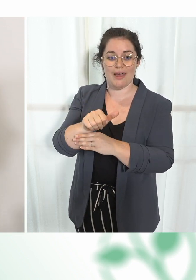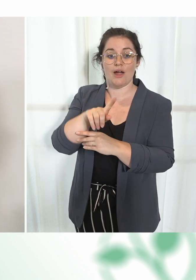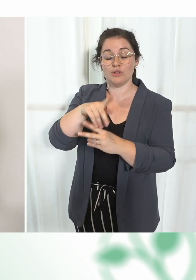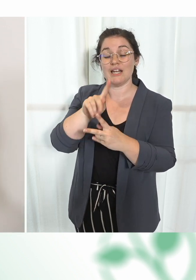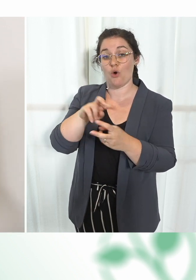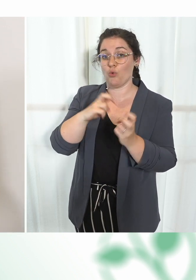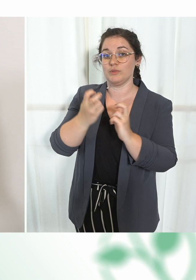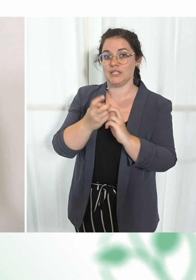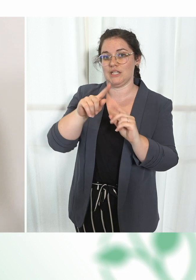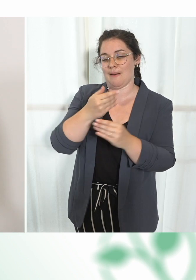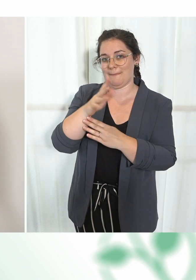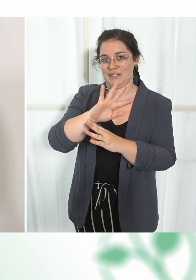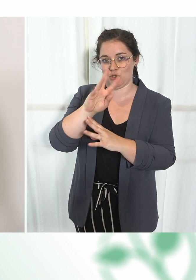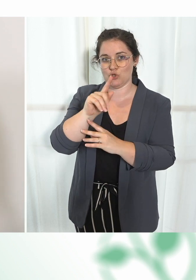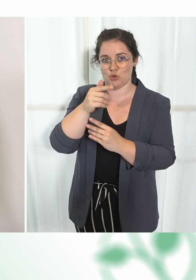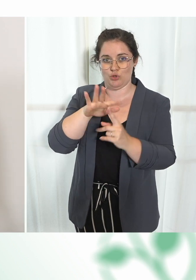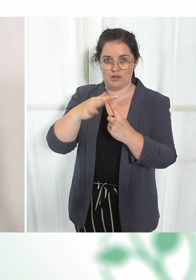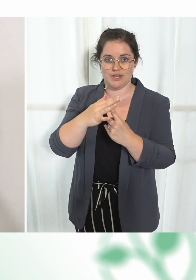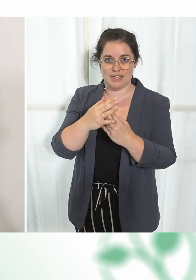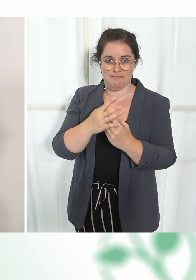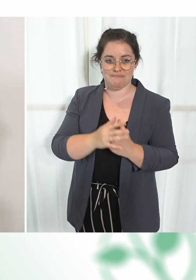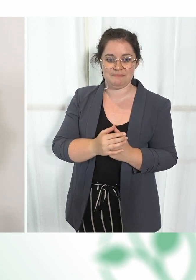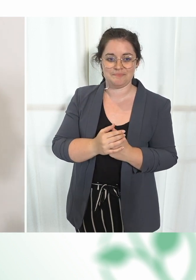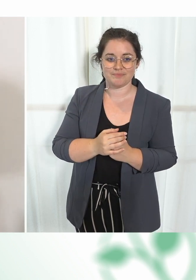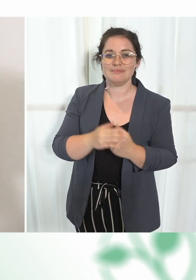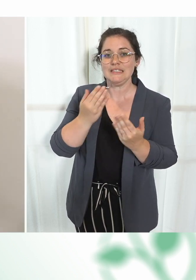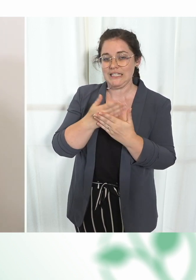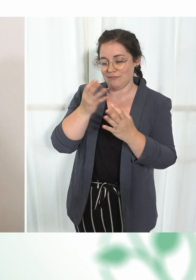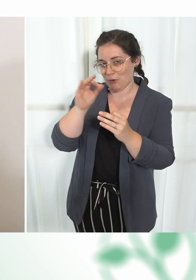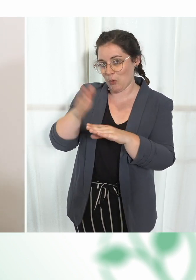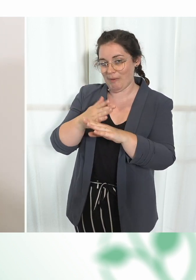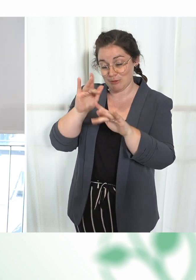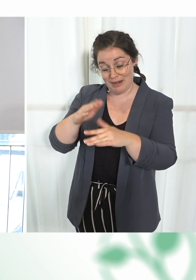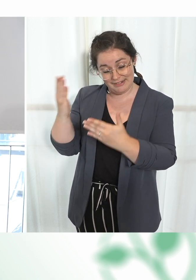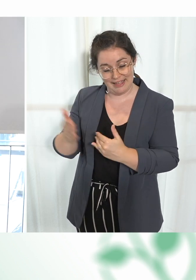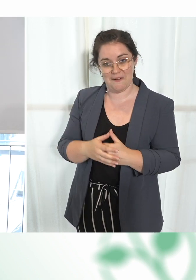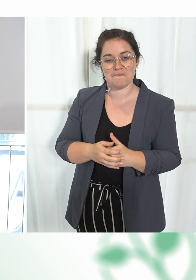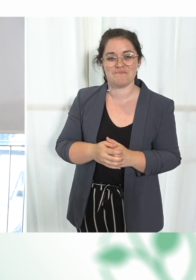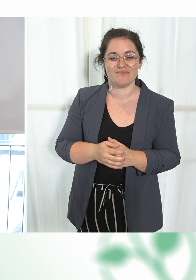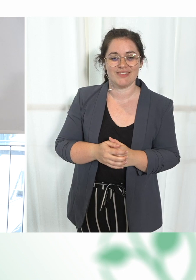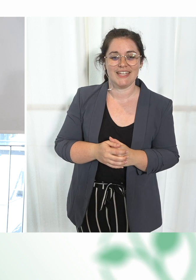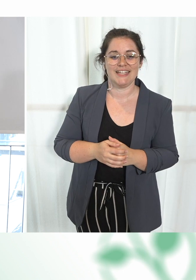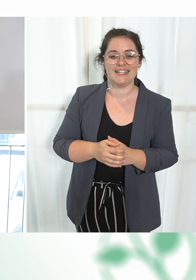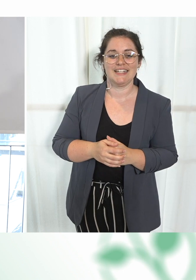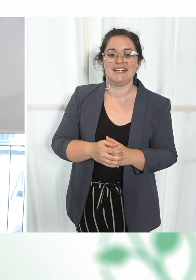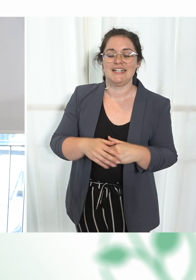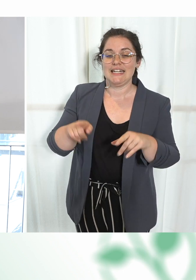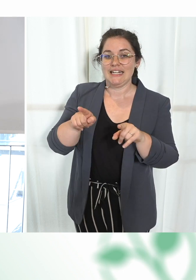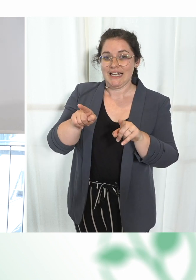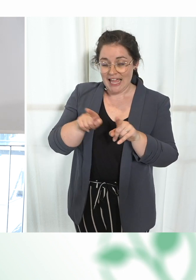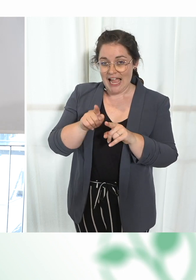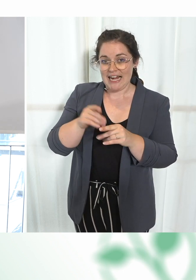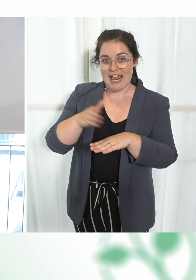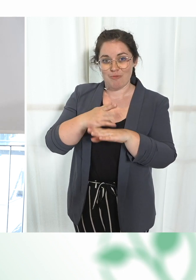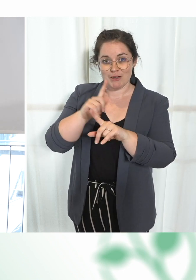ich, das Schönste für das gesamte Team, das passieren kann. Wir haben ja ein gutes Beispiel da heute. Auf jeden Fall kommen wir auch gleich auf das Beispiel auch zu